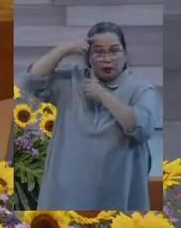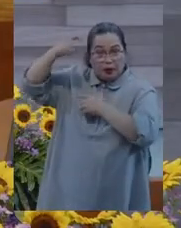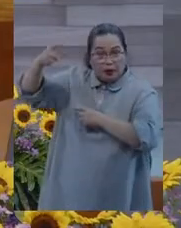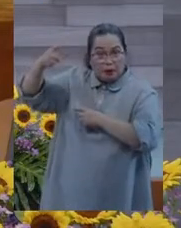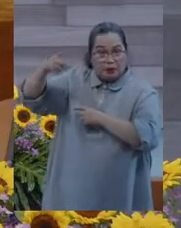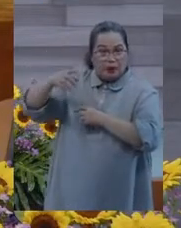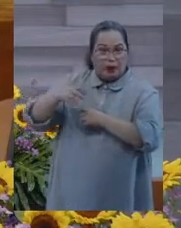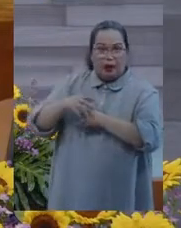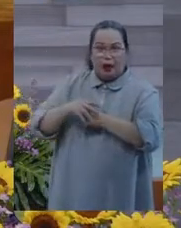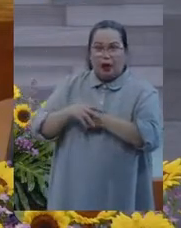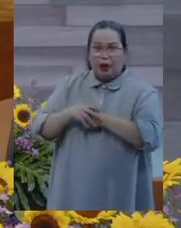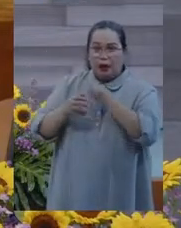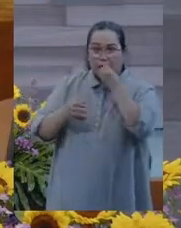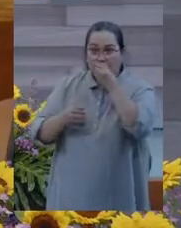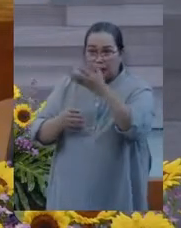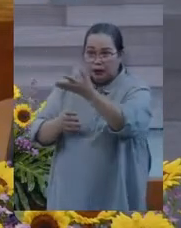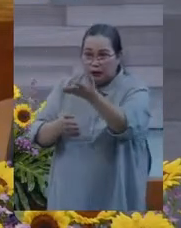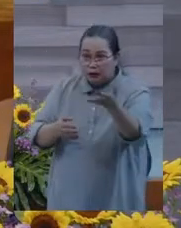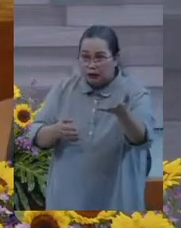akin na sabihin sa inyo."